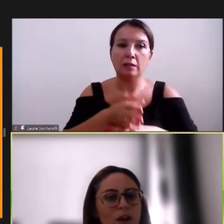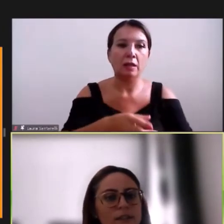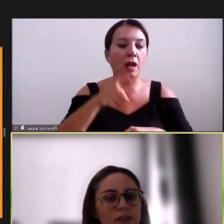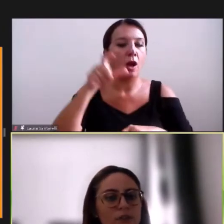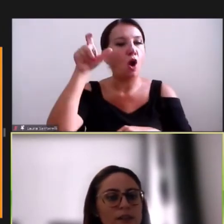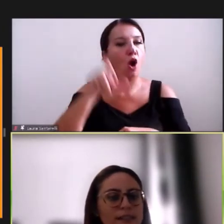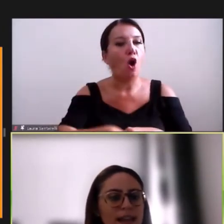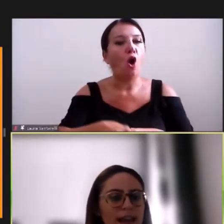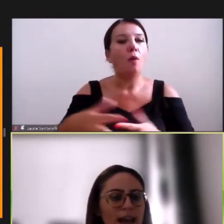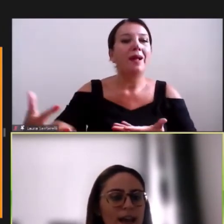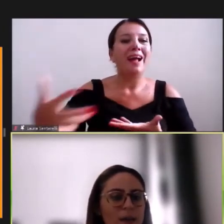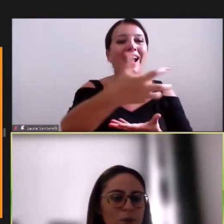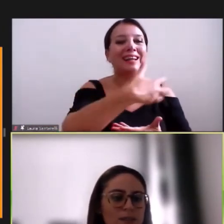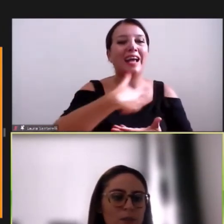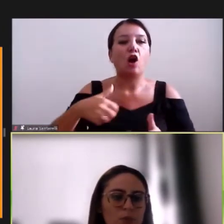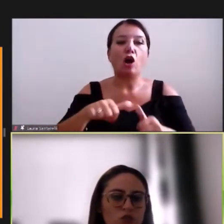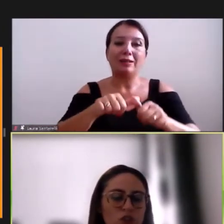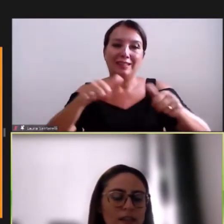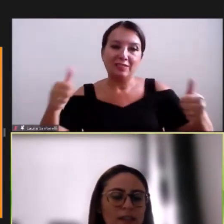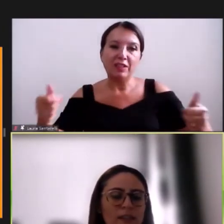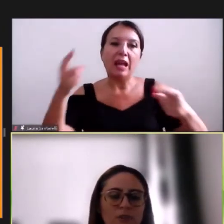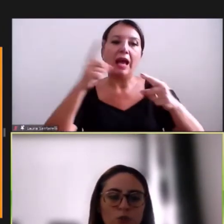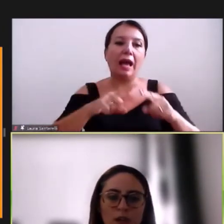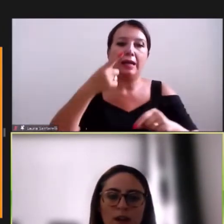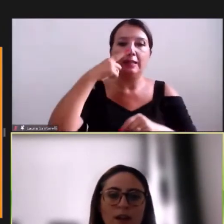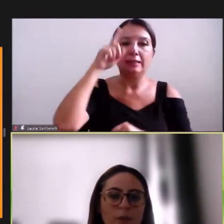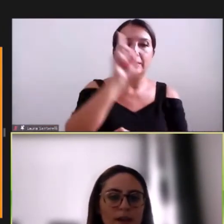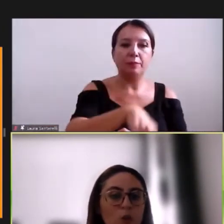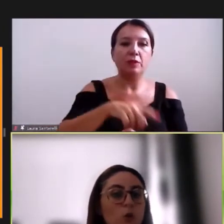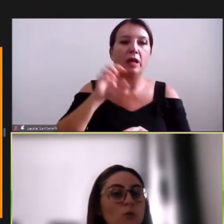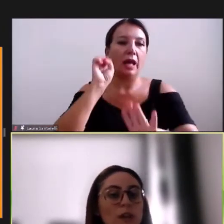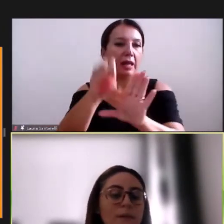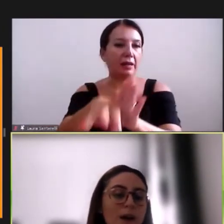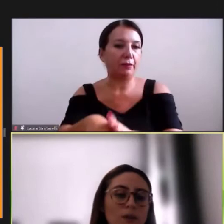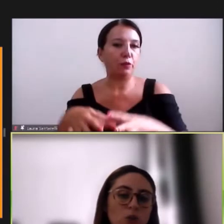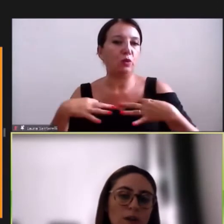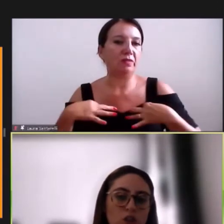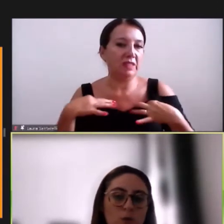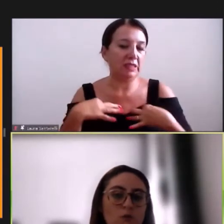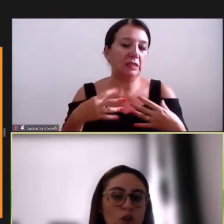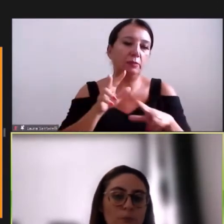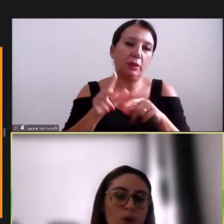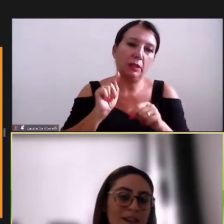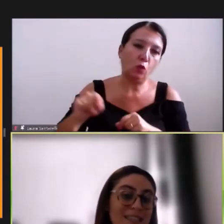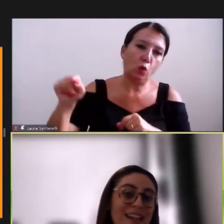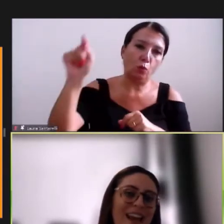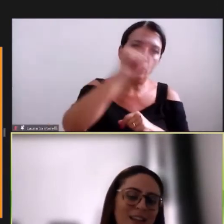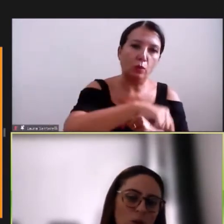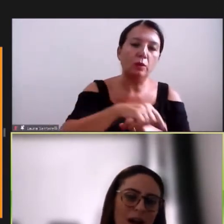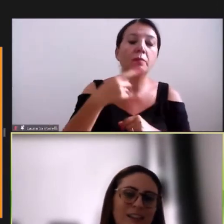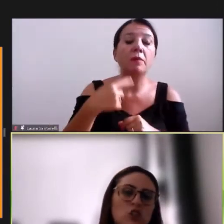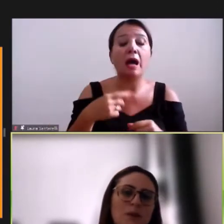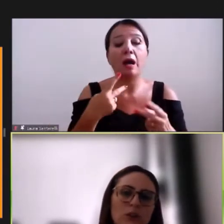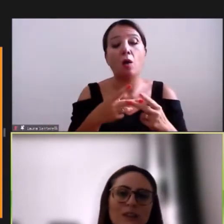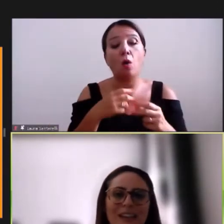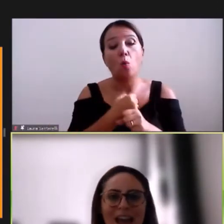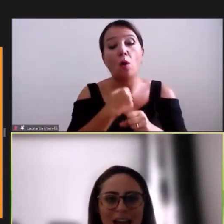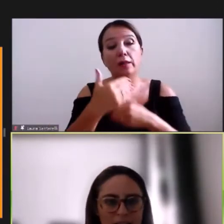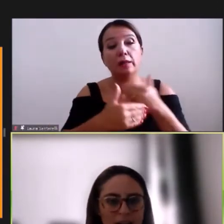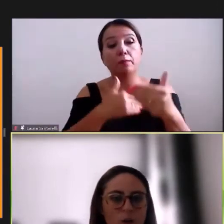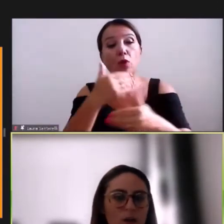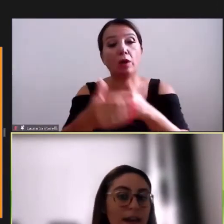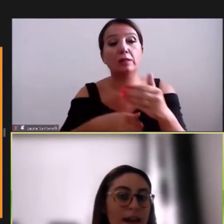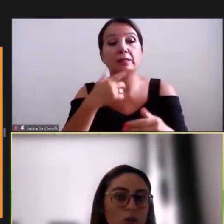l'obbligo della raccolta differenziata anche per questa tipologia di rifiuti per i comuni, ma questo qui, diciamo, è un work in progress, tra l'altro anticipando